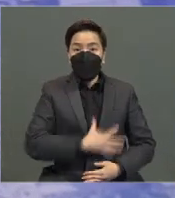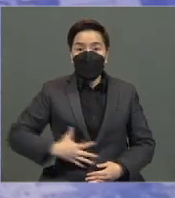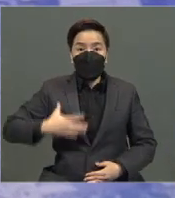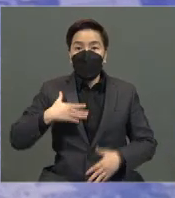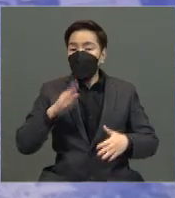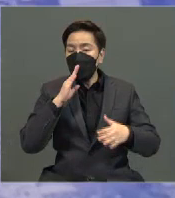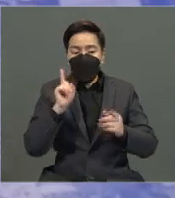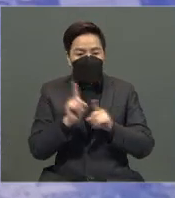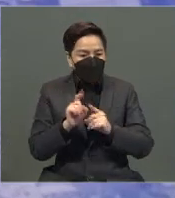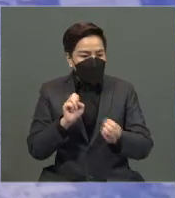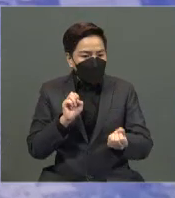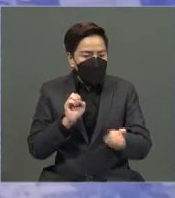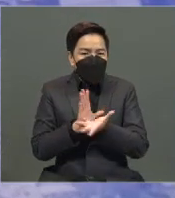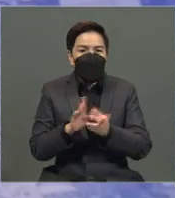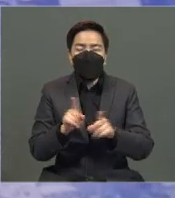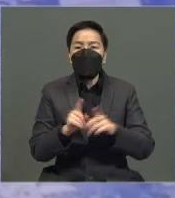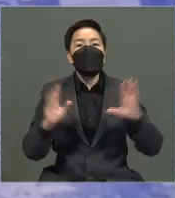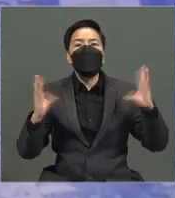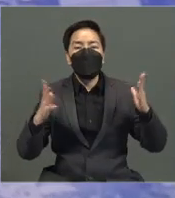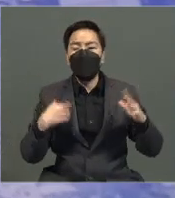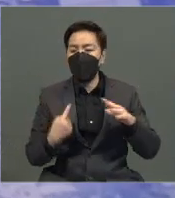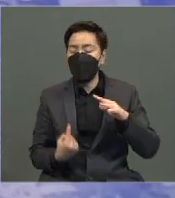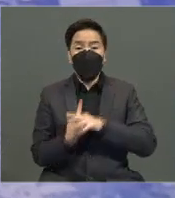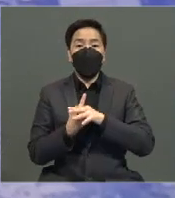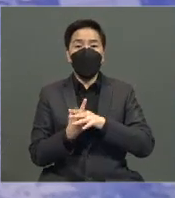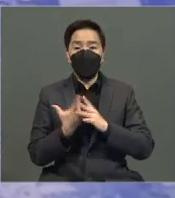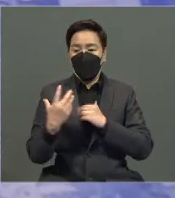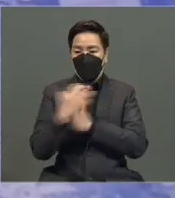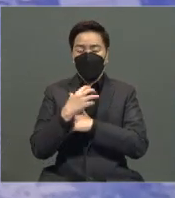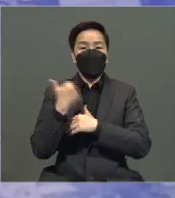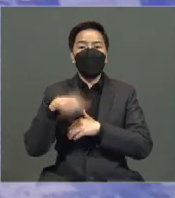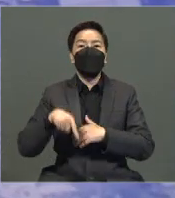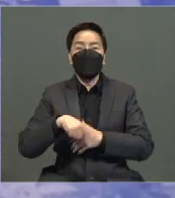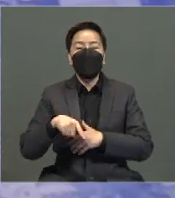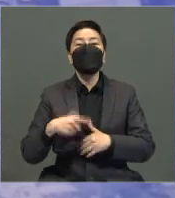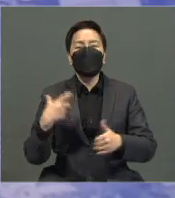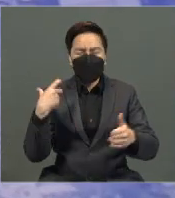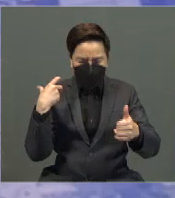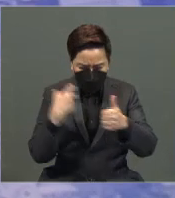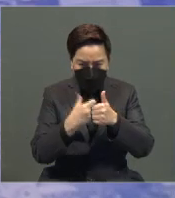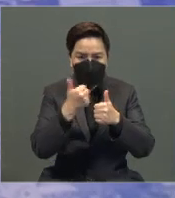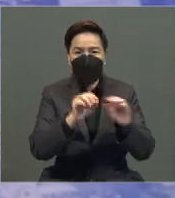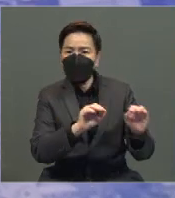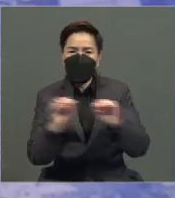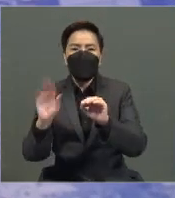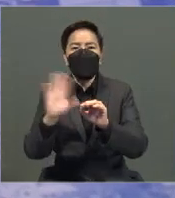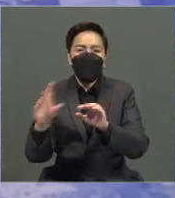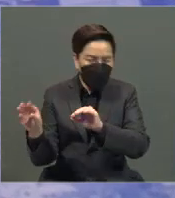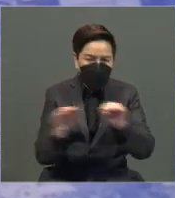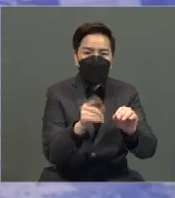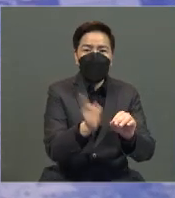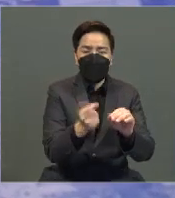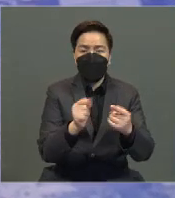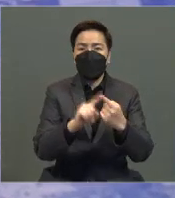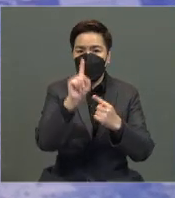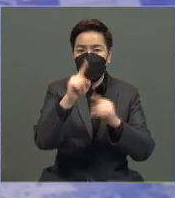การที่กล่าวมานะครับอาการกำเริบควบคุมไม่ได้หรืออะไรเนี่ยนะครับก็สามารถฉีดได้โดยที่ไม่ต้องเลื่อนนัดครับ ค่ะยกตัวอย่